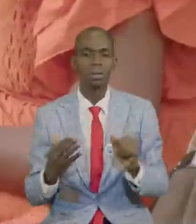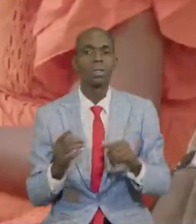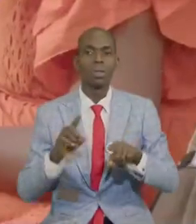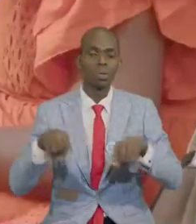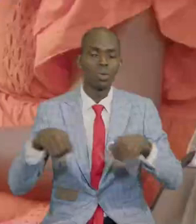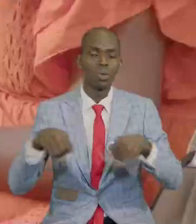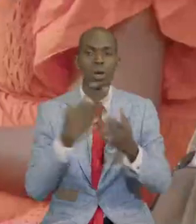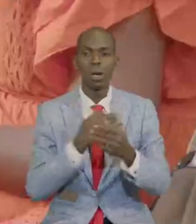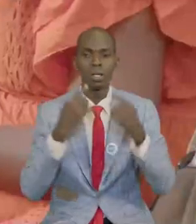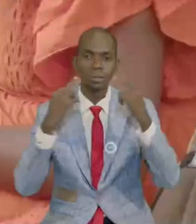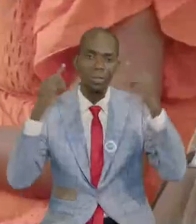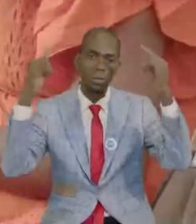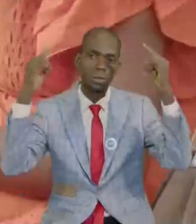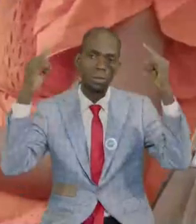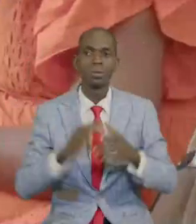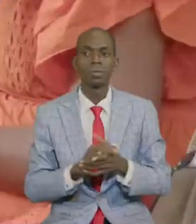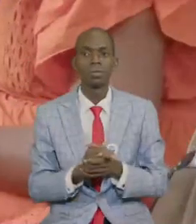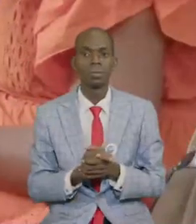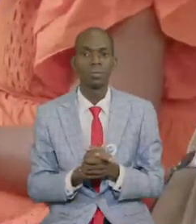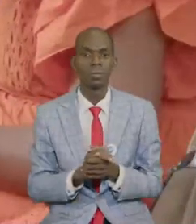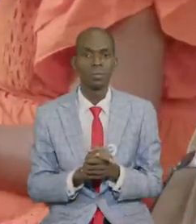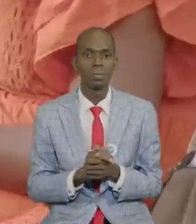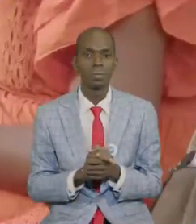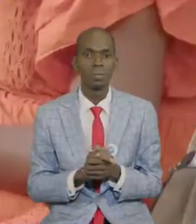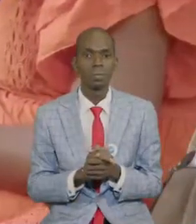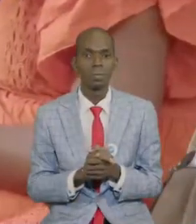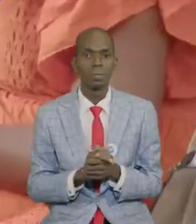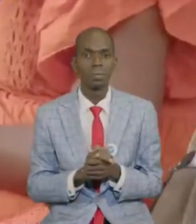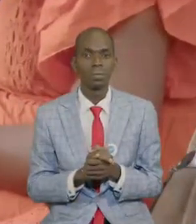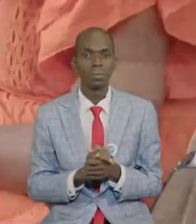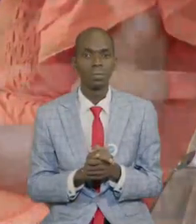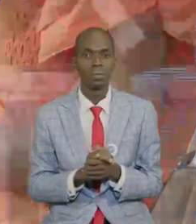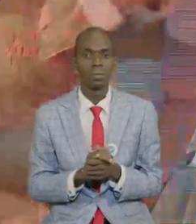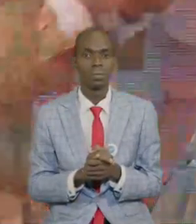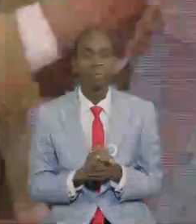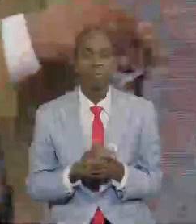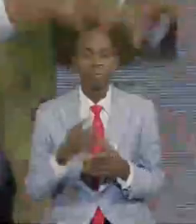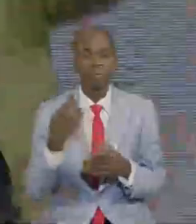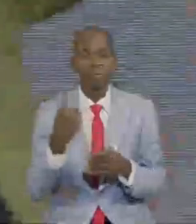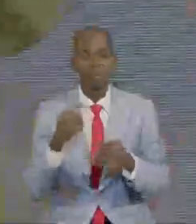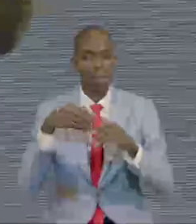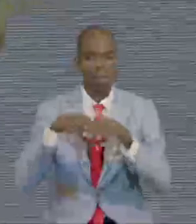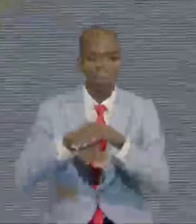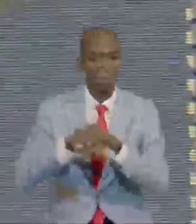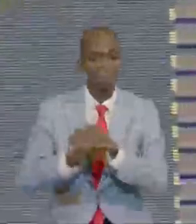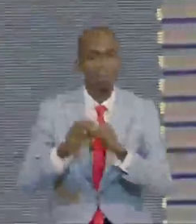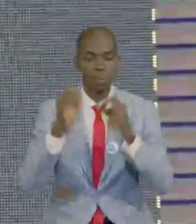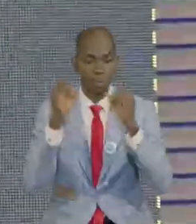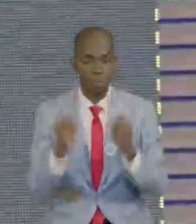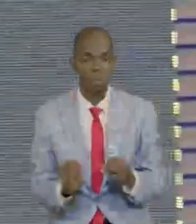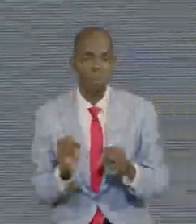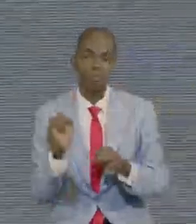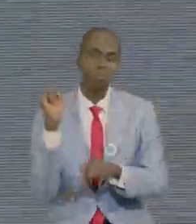lorsque nous aurons tout cela, nous avons tout. Aller pour réussir. The penetrating power prevails.